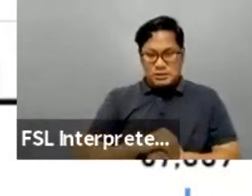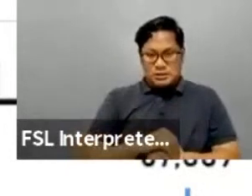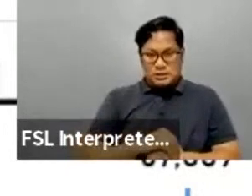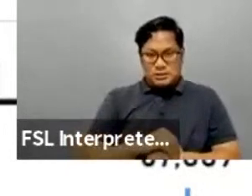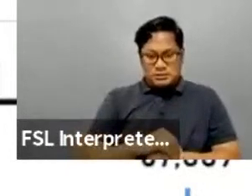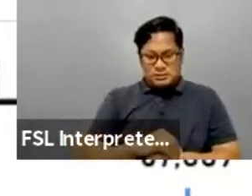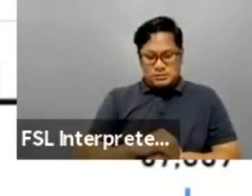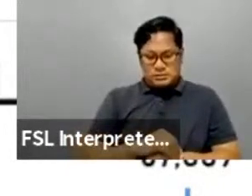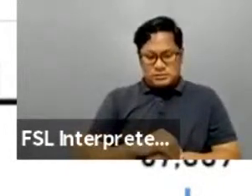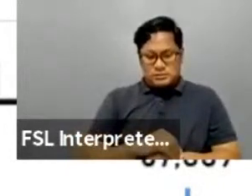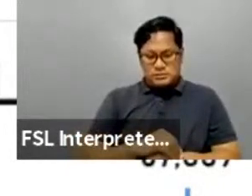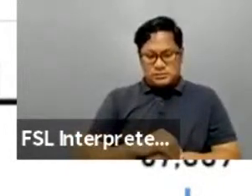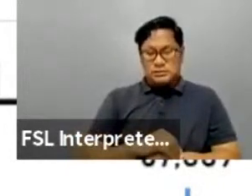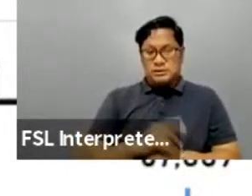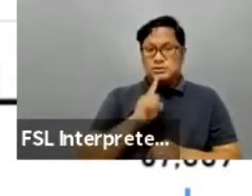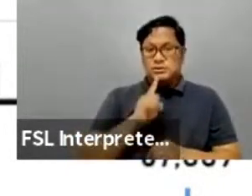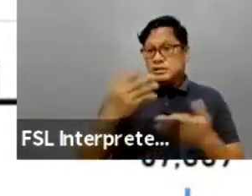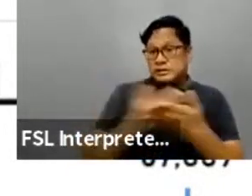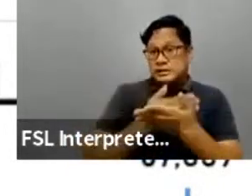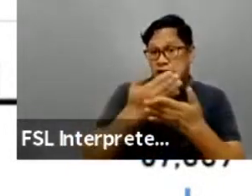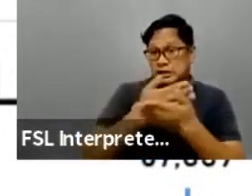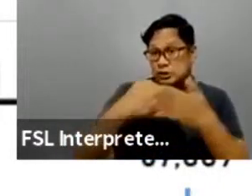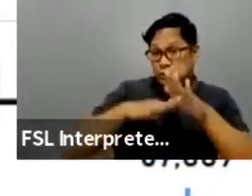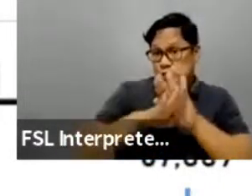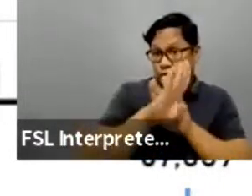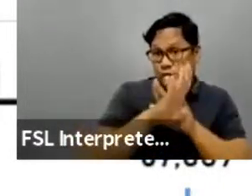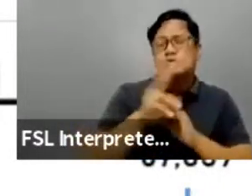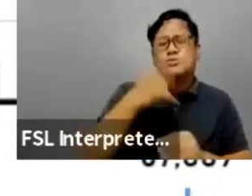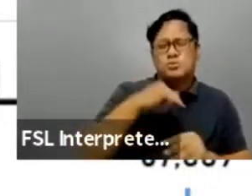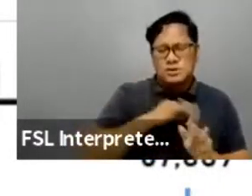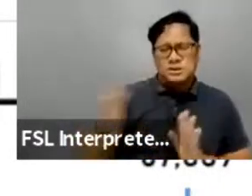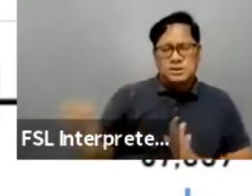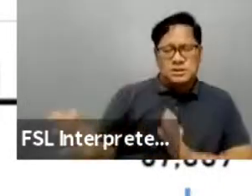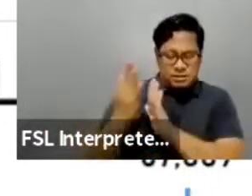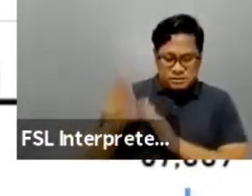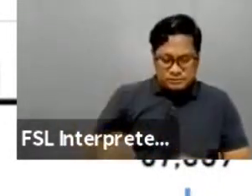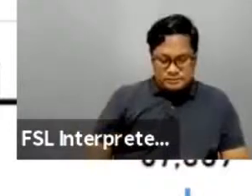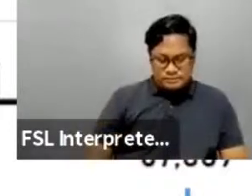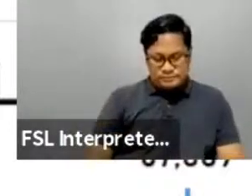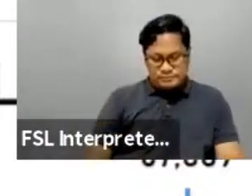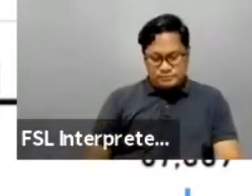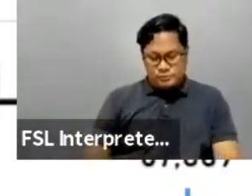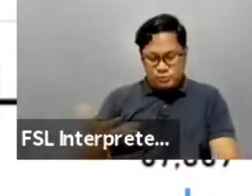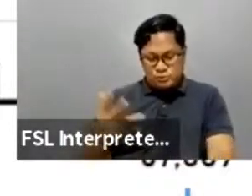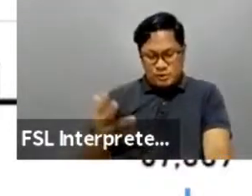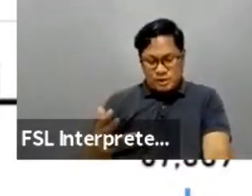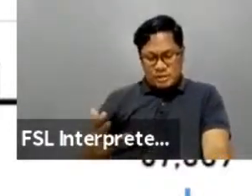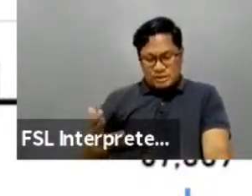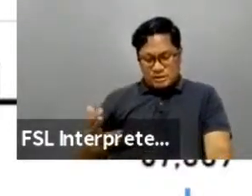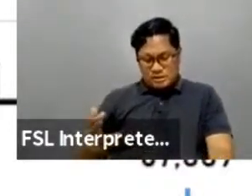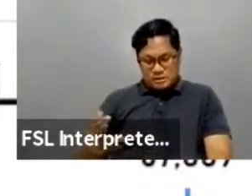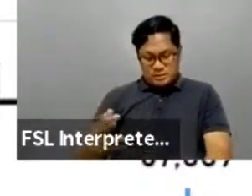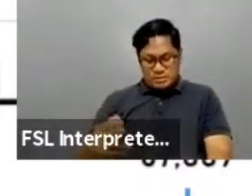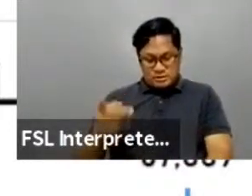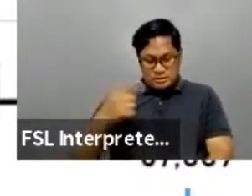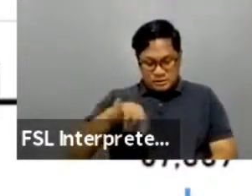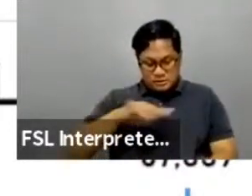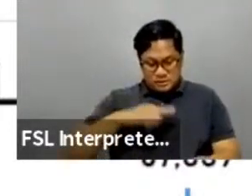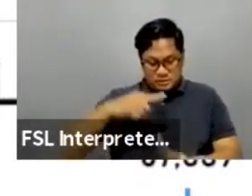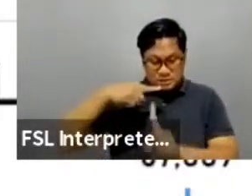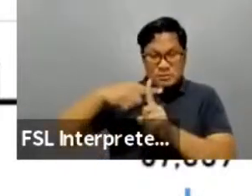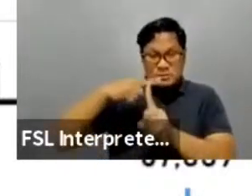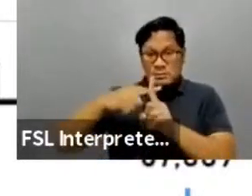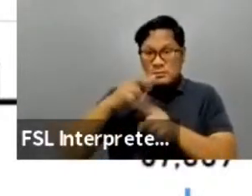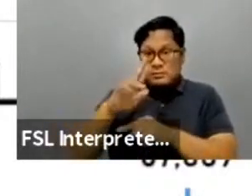sa bagong surge na kinakaharap natin ngayon, kung saan ang positivity rate